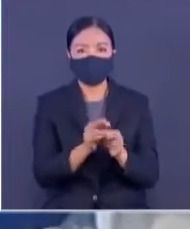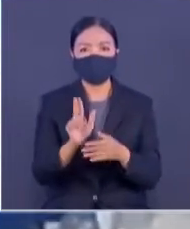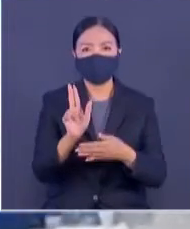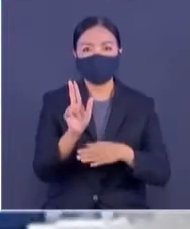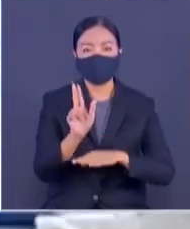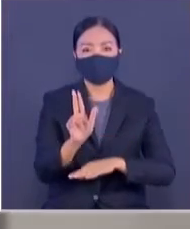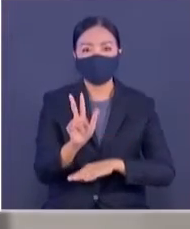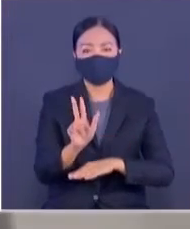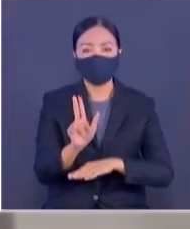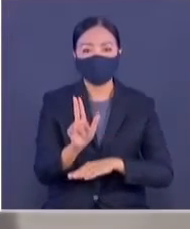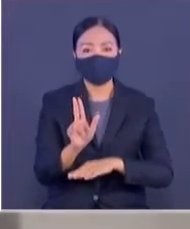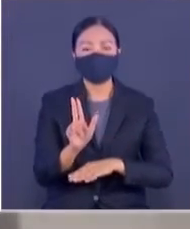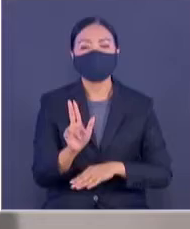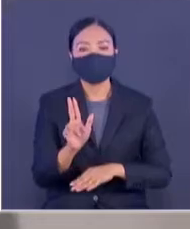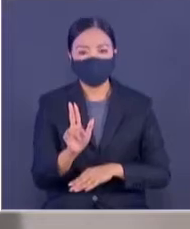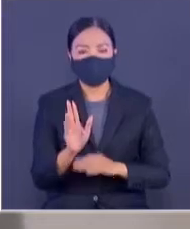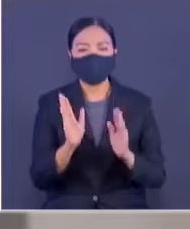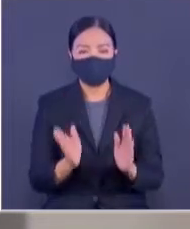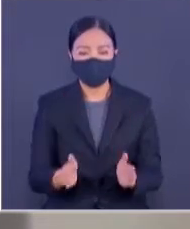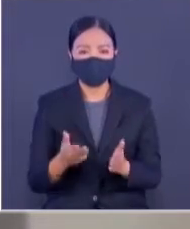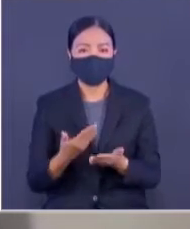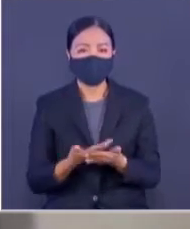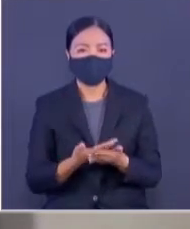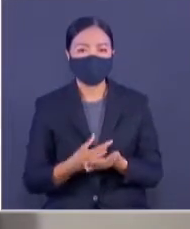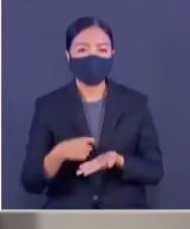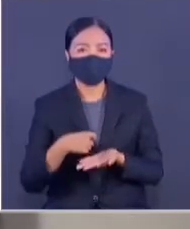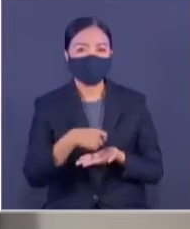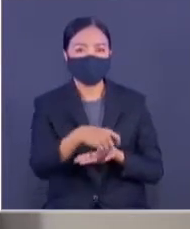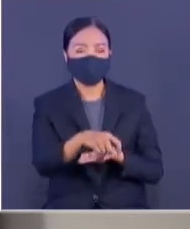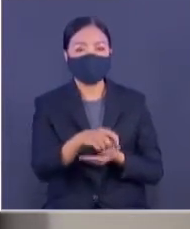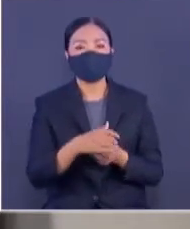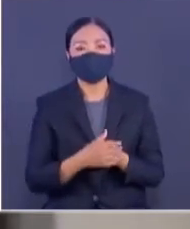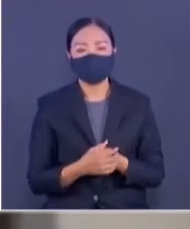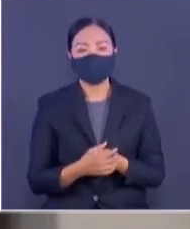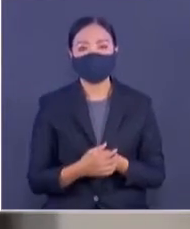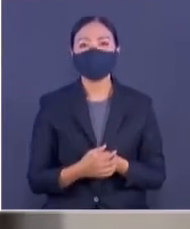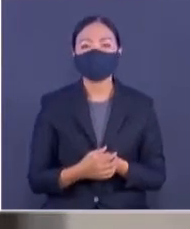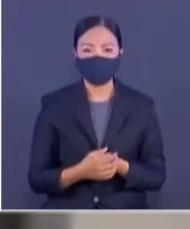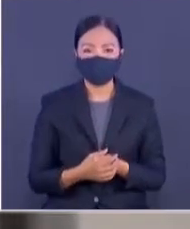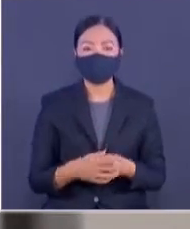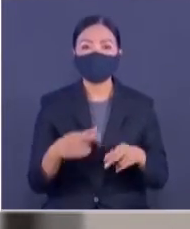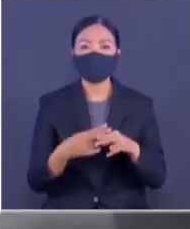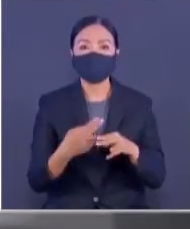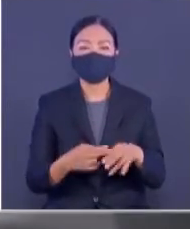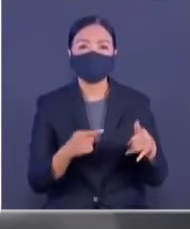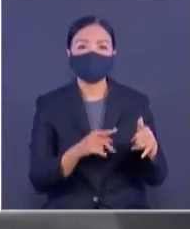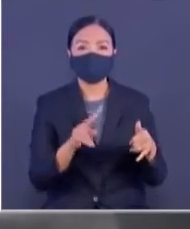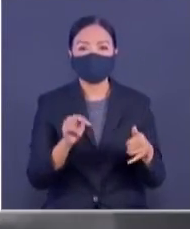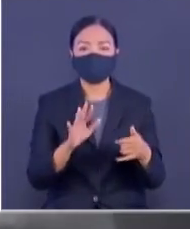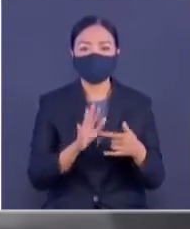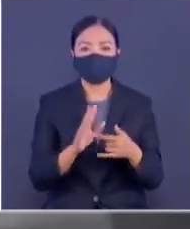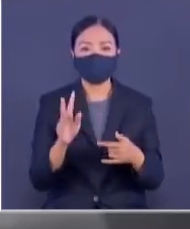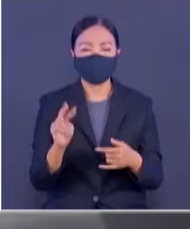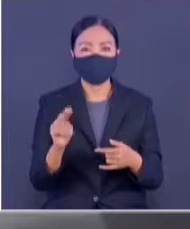ทยที่มีผู้มีจิตศรัทธาเนี่ยโอนเข้าไปนะครับโดยบัญชีนี้เป็นชื่อของนายนันทภพทับท